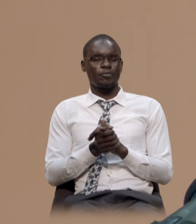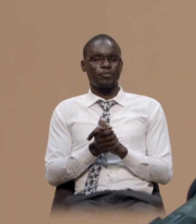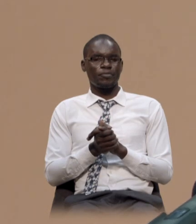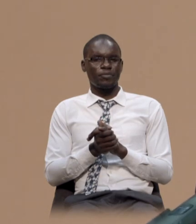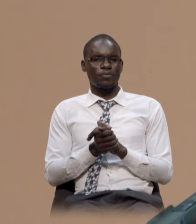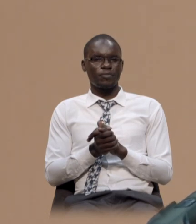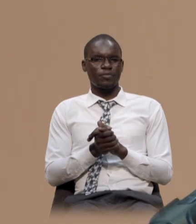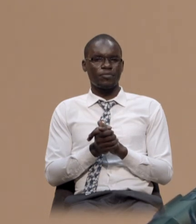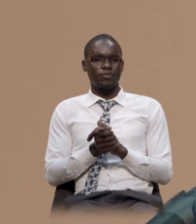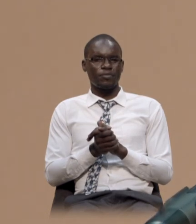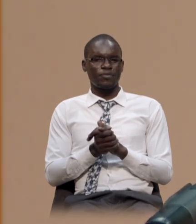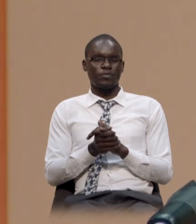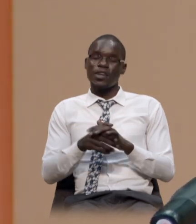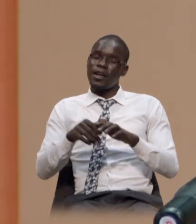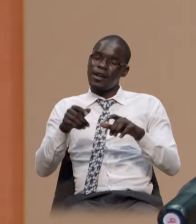Ibrahimu,